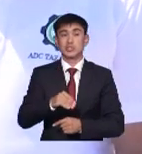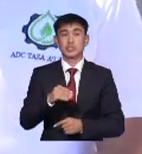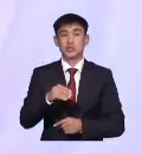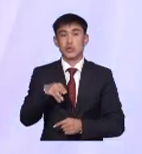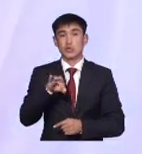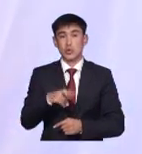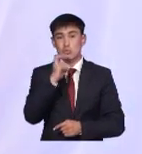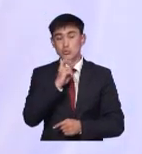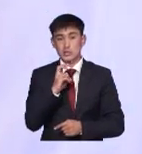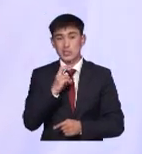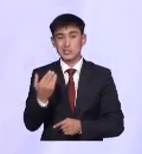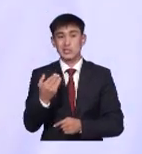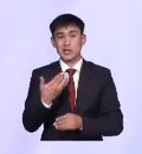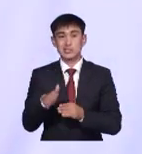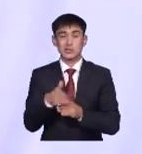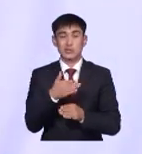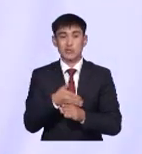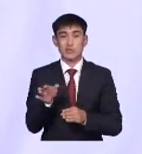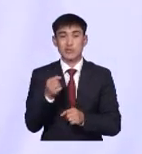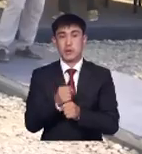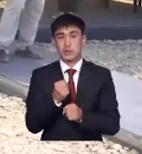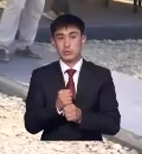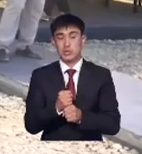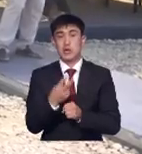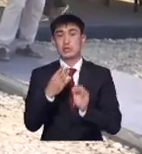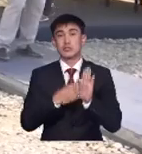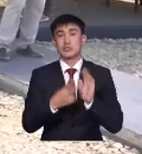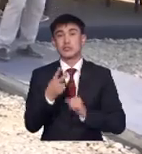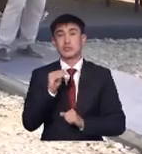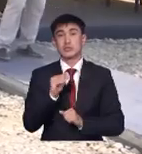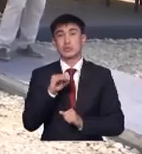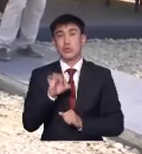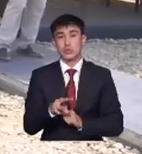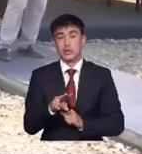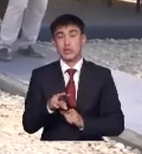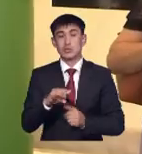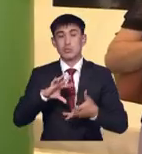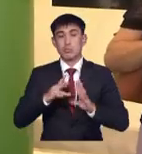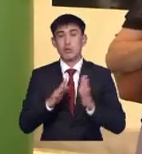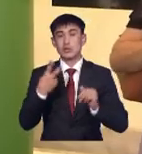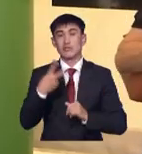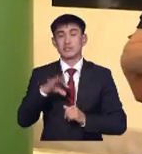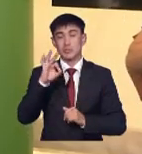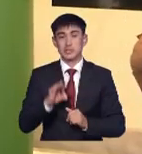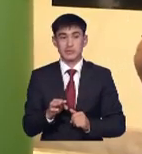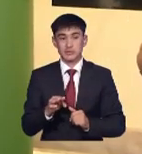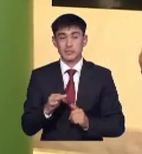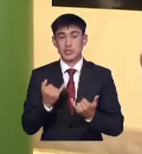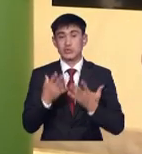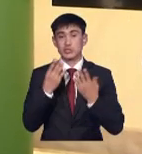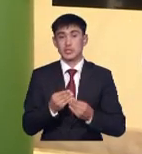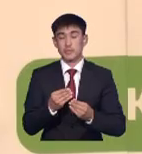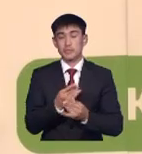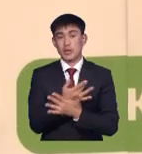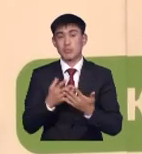коммунальных отходов из них отсортировано и переработано 92.000 тонн что составляет более 20% на сегодня